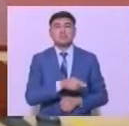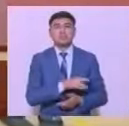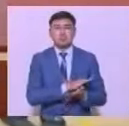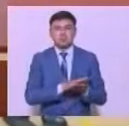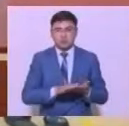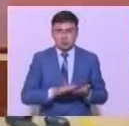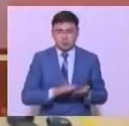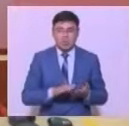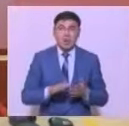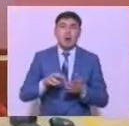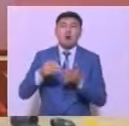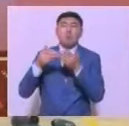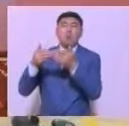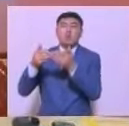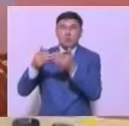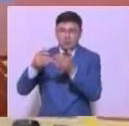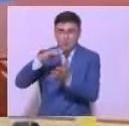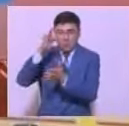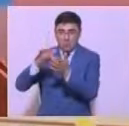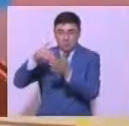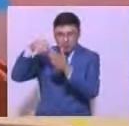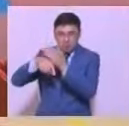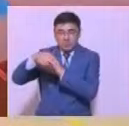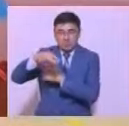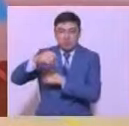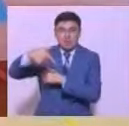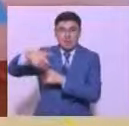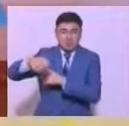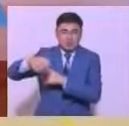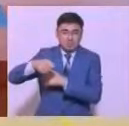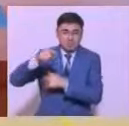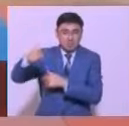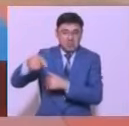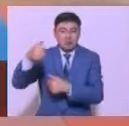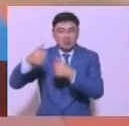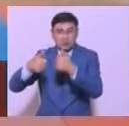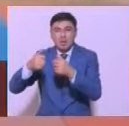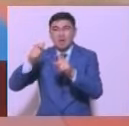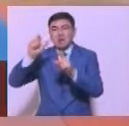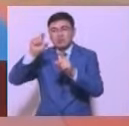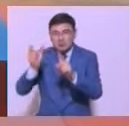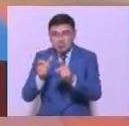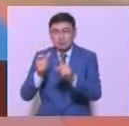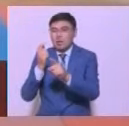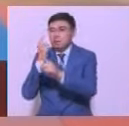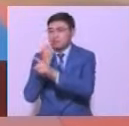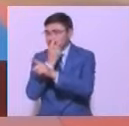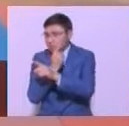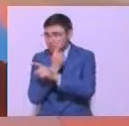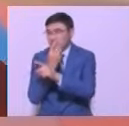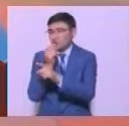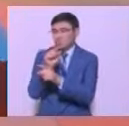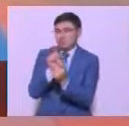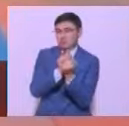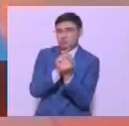Португалияның Брага қаласындағы бәсекеде жерлесіміз 3 кездесу өткізген іріктеу кезеңдерінде Испания, Франция елінің спортшыларын жарыс жолынан